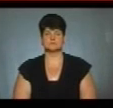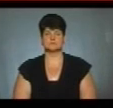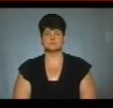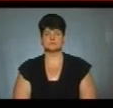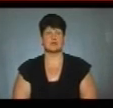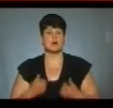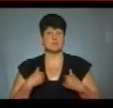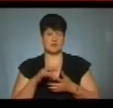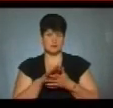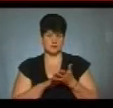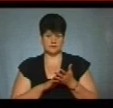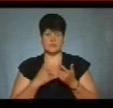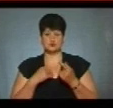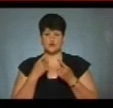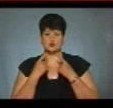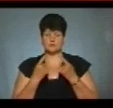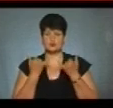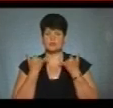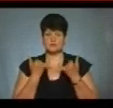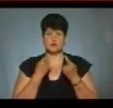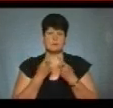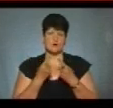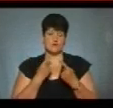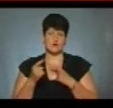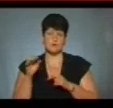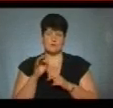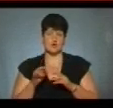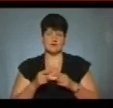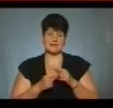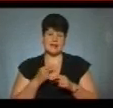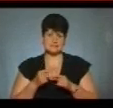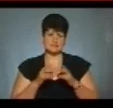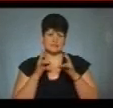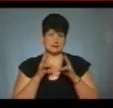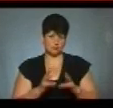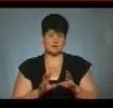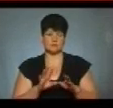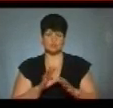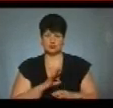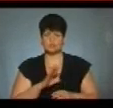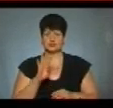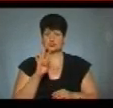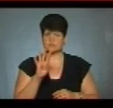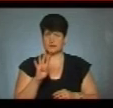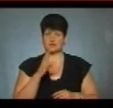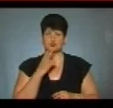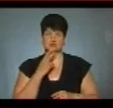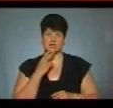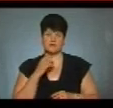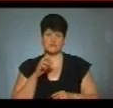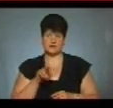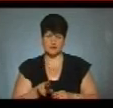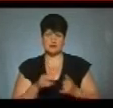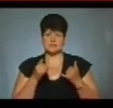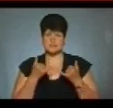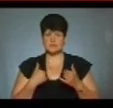А ми продовжуємо нашу розмову. Сьогодні ми говоримо про наслідки негоди, яка сталася 4 червня. І зараз в